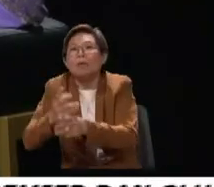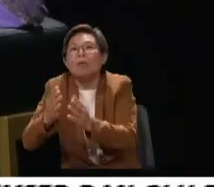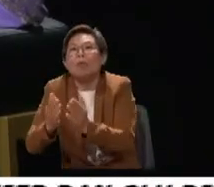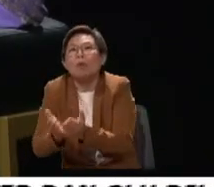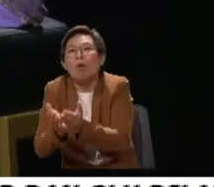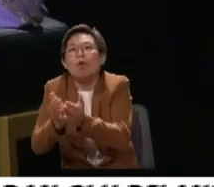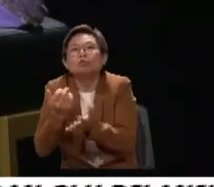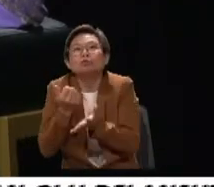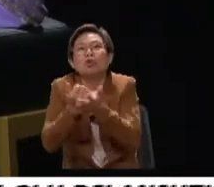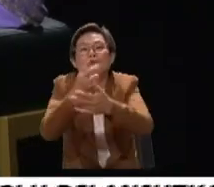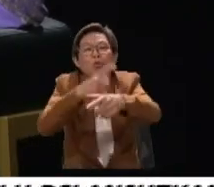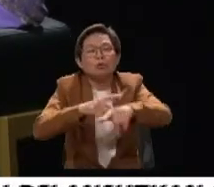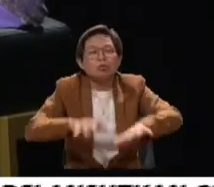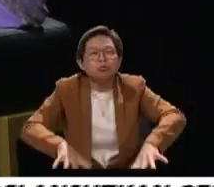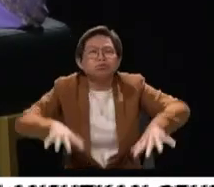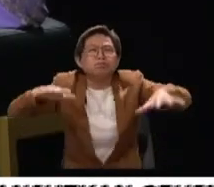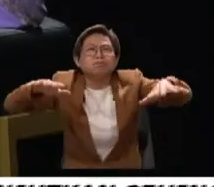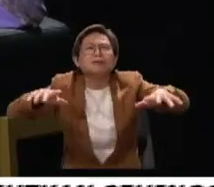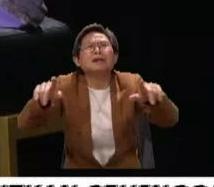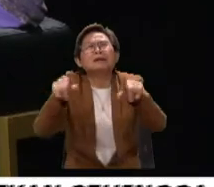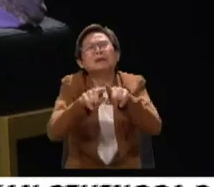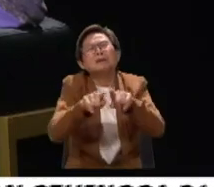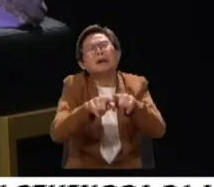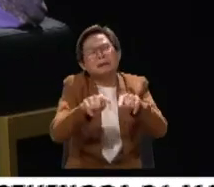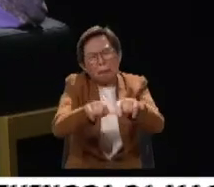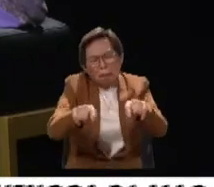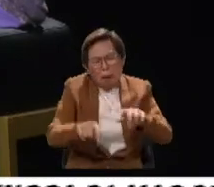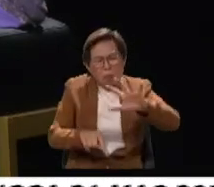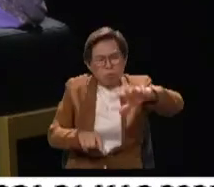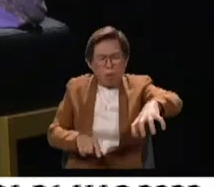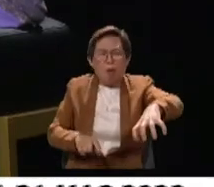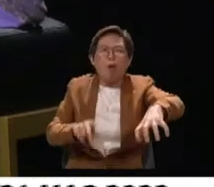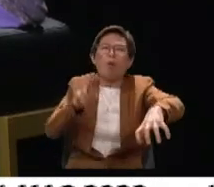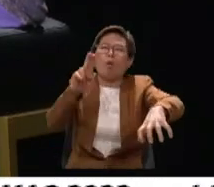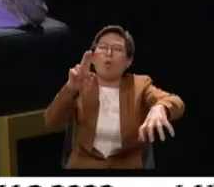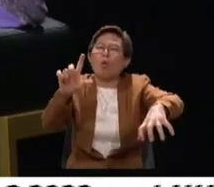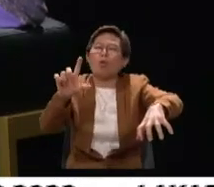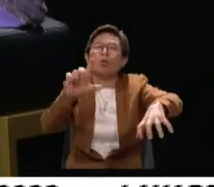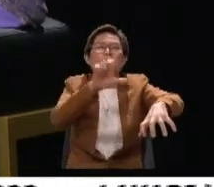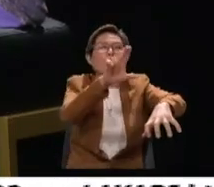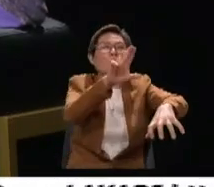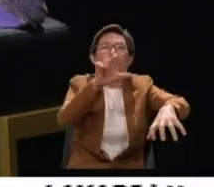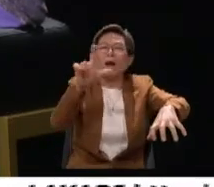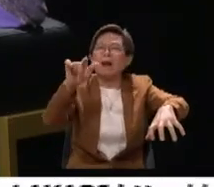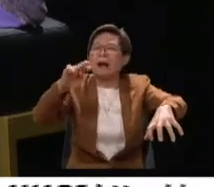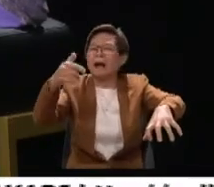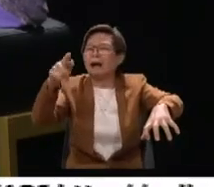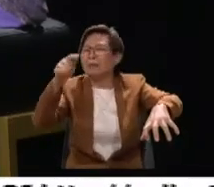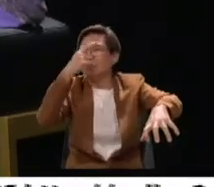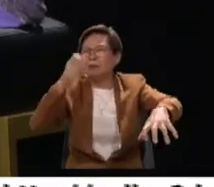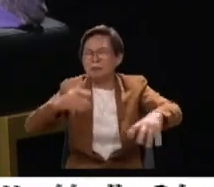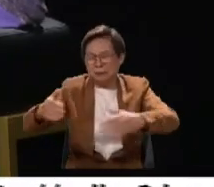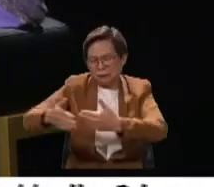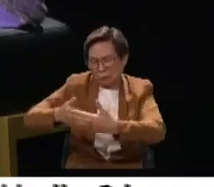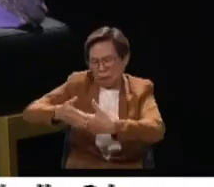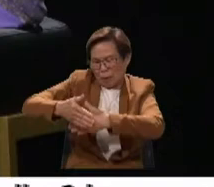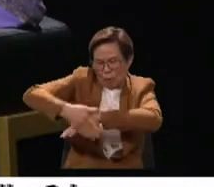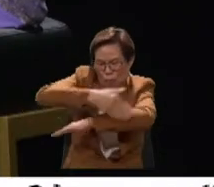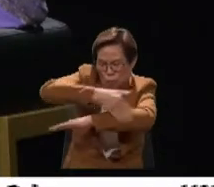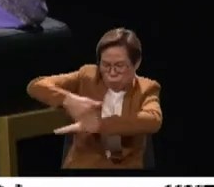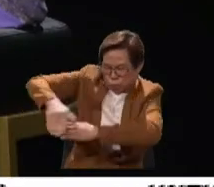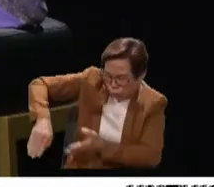macam ini Tapi kalau di kawasan macam hulu langat itu saya rasa ada keperluan untuk ada ituu ada kawasan sungai sungai dan